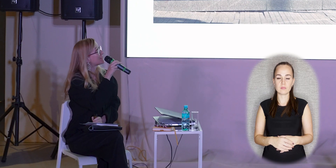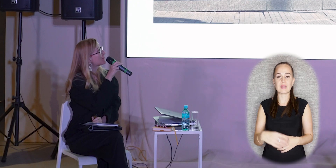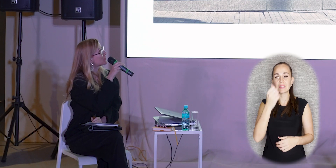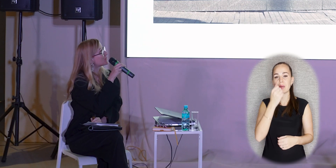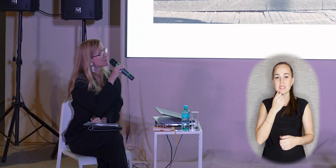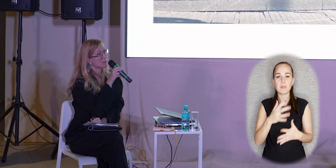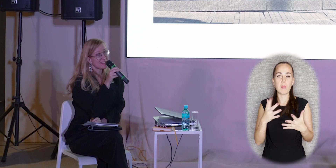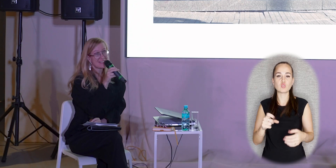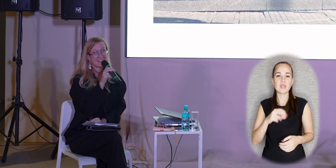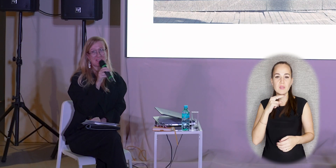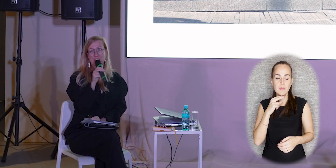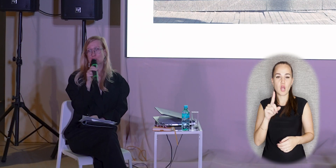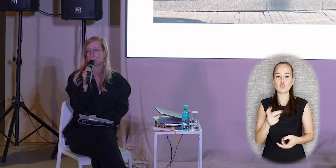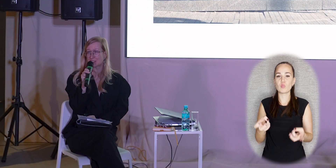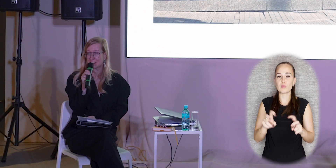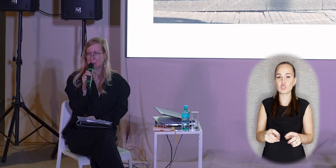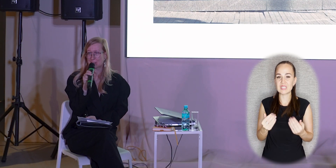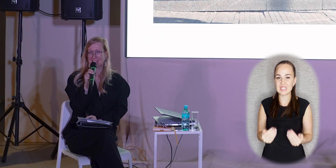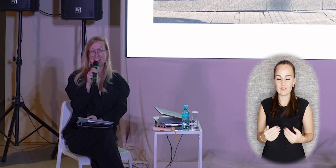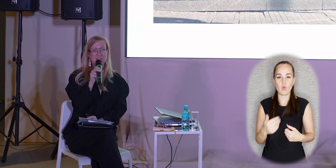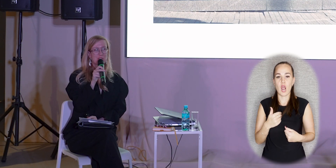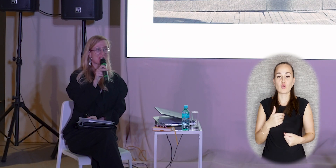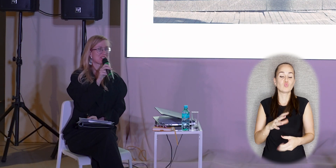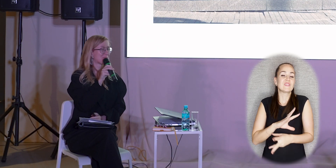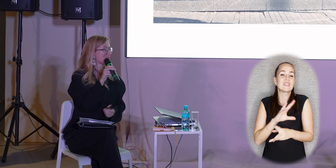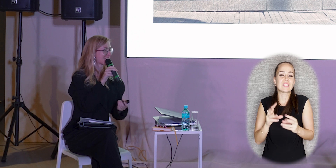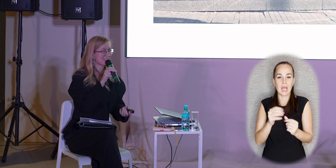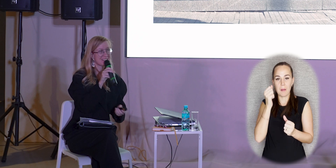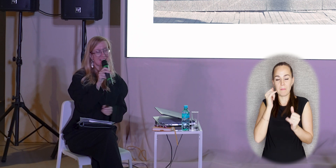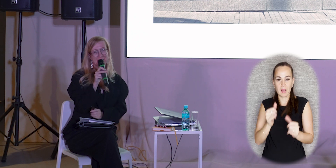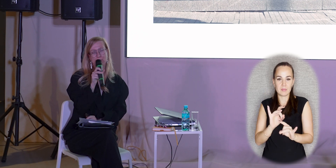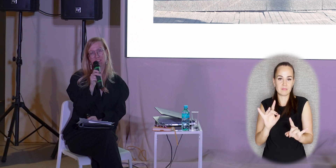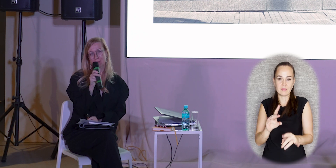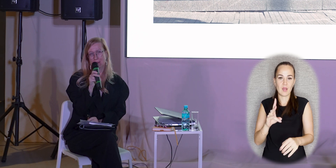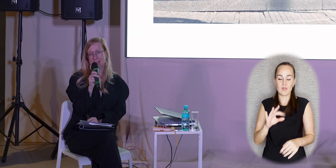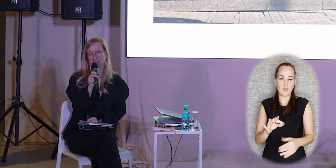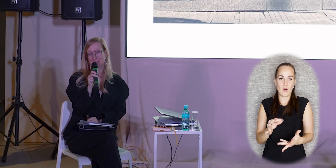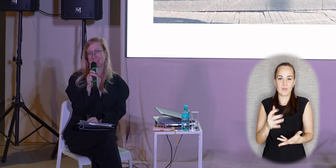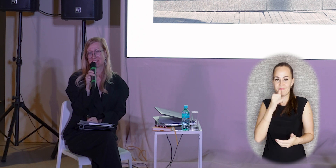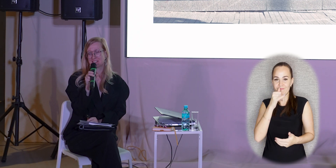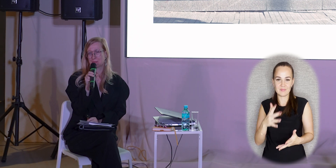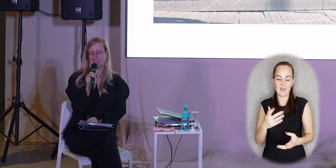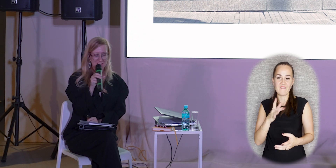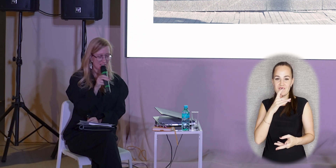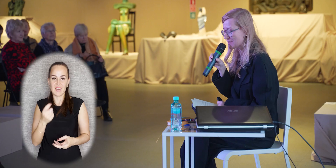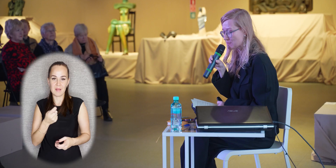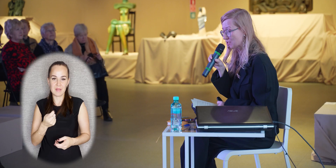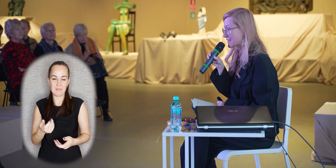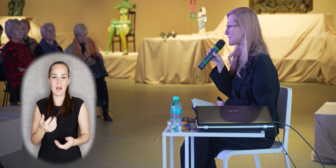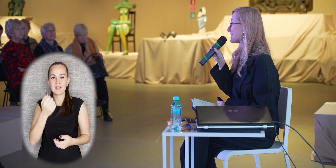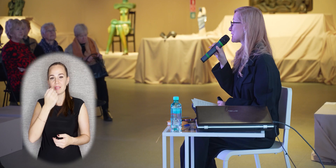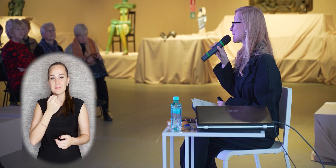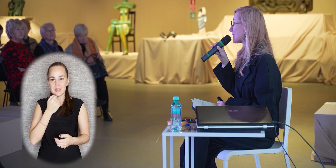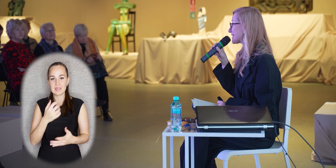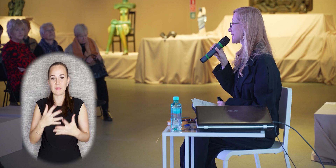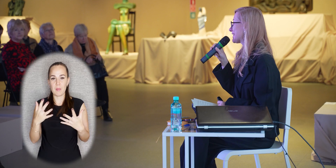Спасибо большое за внимание, за то, что вы пришли сегодня. Очень жаль, что получилось рассказать не обо всех памятниках, но, наверное, действительно это невозможно